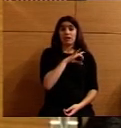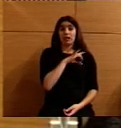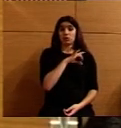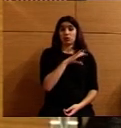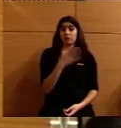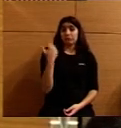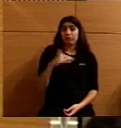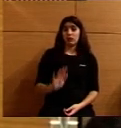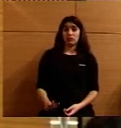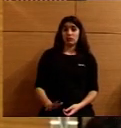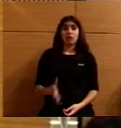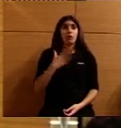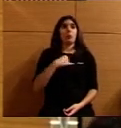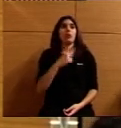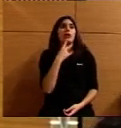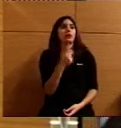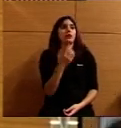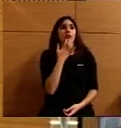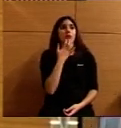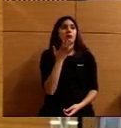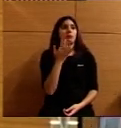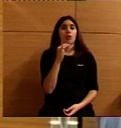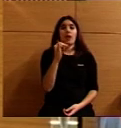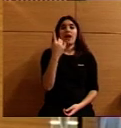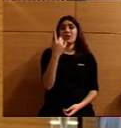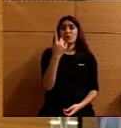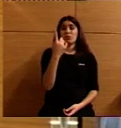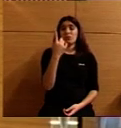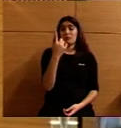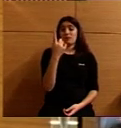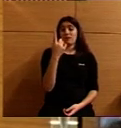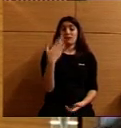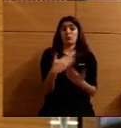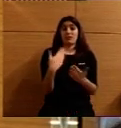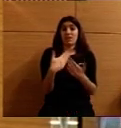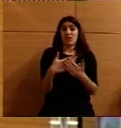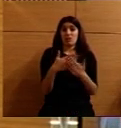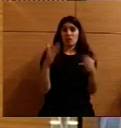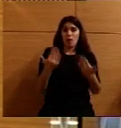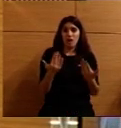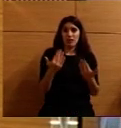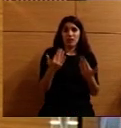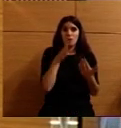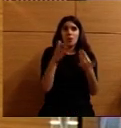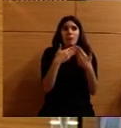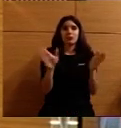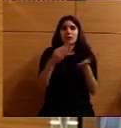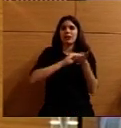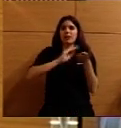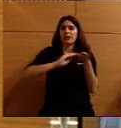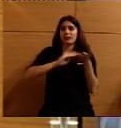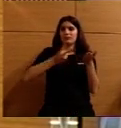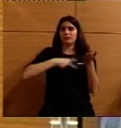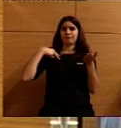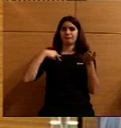sindicats. Li podria dir que n'hi ha una falta de justificació en l'apertura total de l'administració en les places que